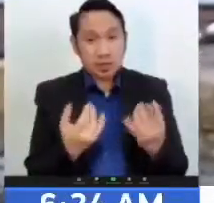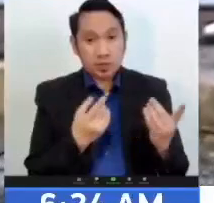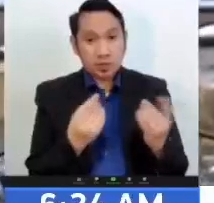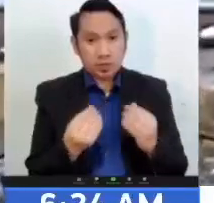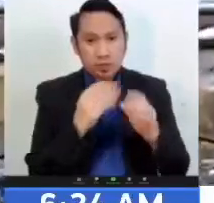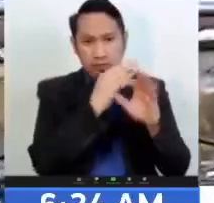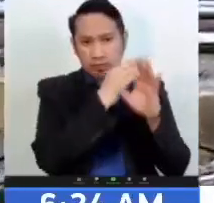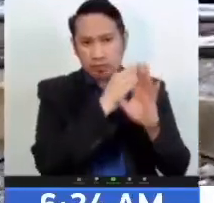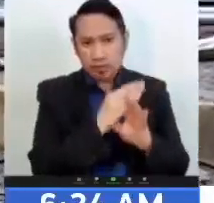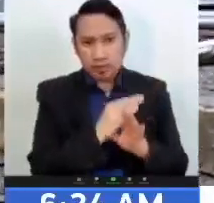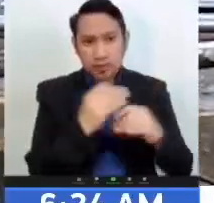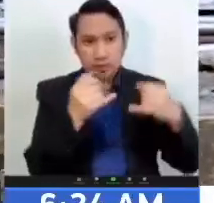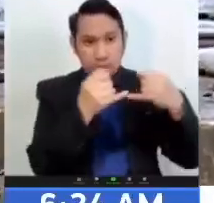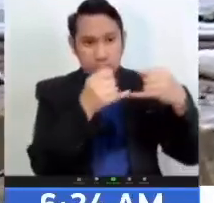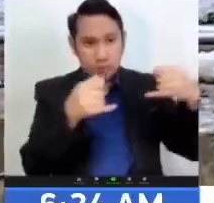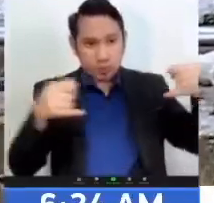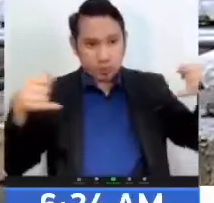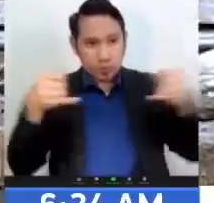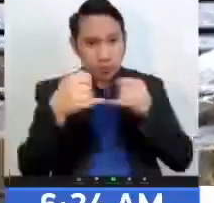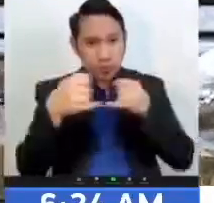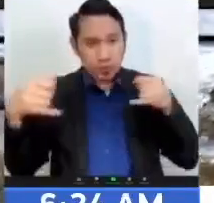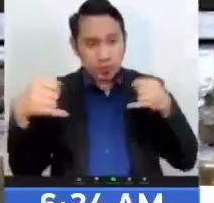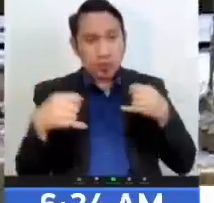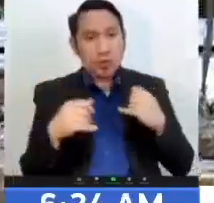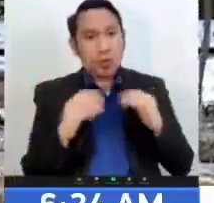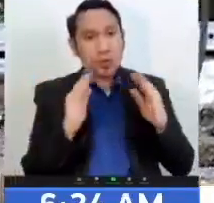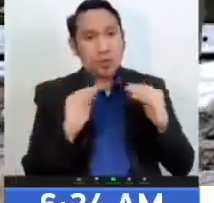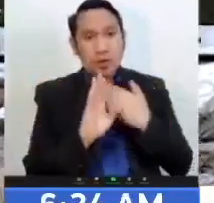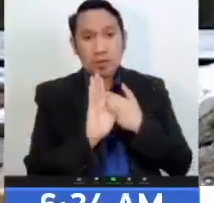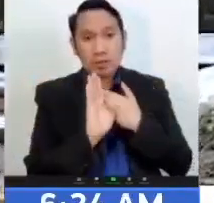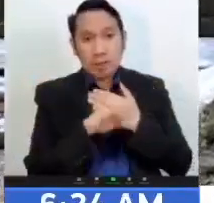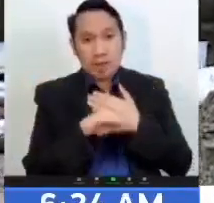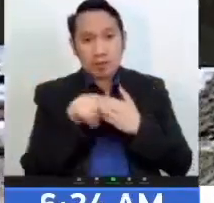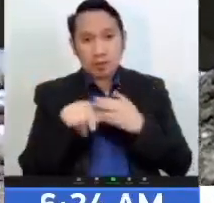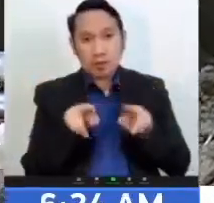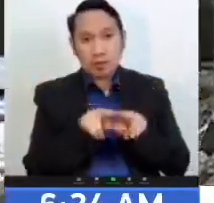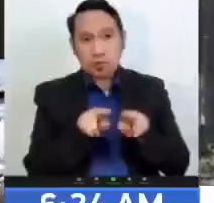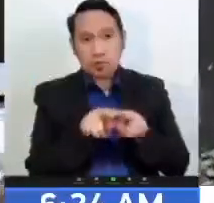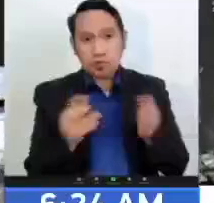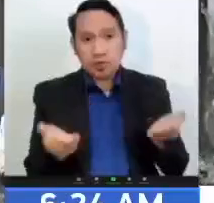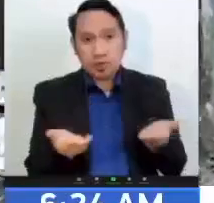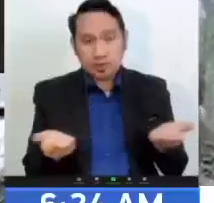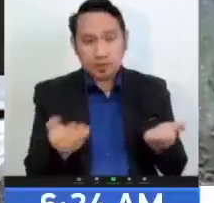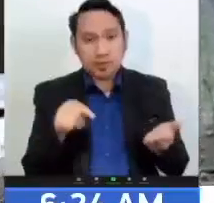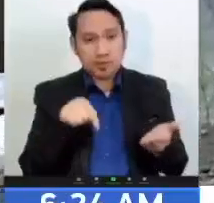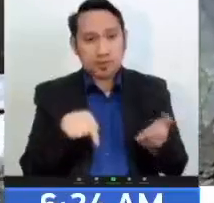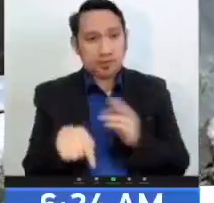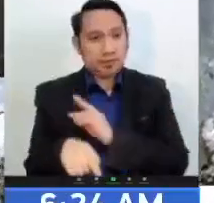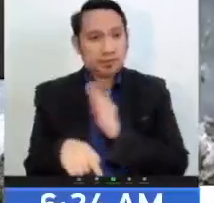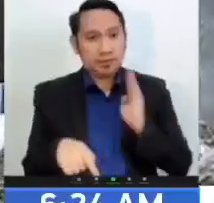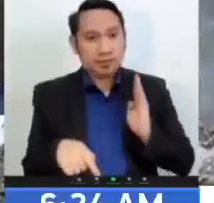para maibalik na sa normal yung sitwasyon dito sa bahaging ito ng Binondo.